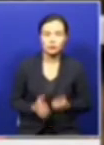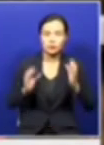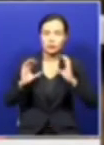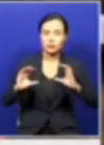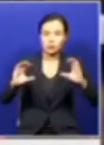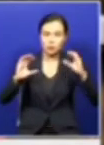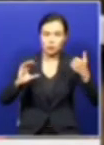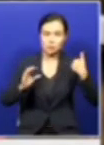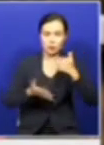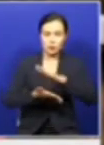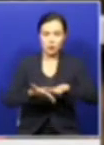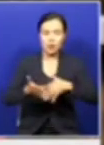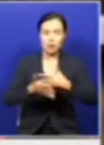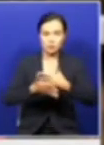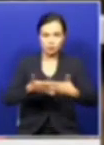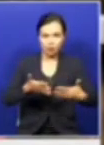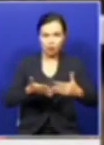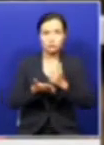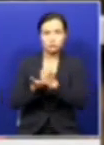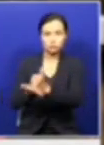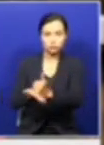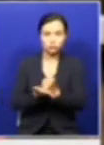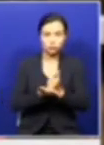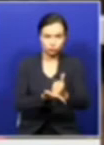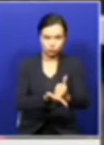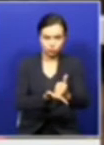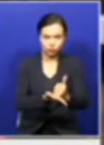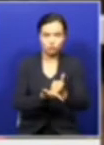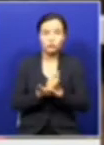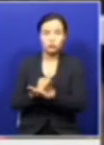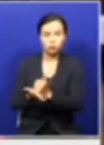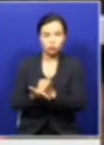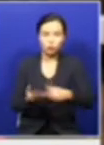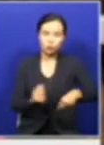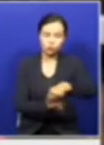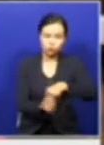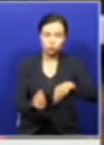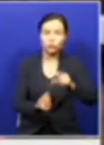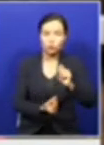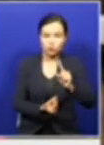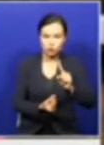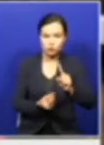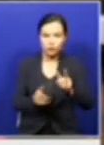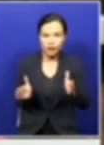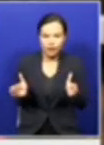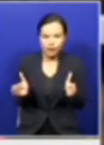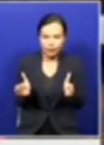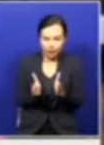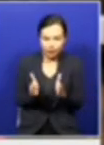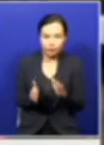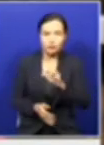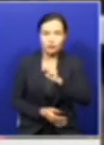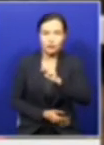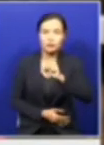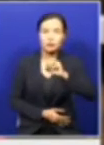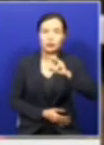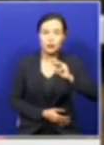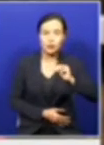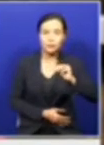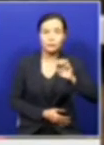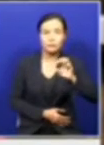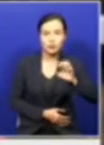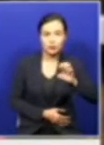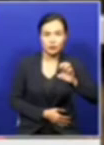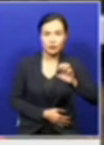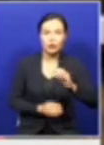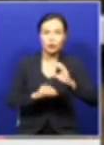องมีมาตรการในการเยียวยาหรือว่าช่วยเหลือธุรกิจขนาดเล็กหรือว่า SME ที่เรียกว่าโครงการซ